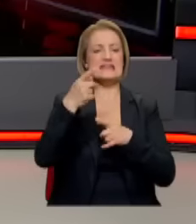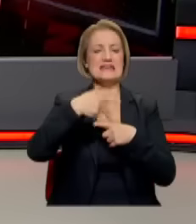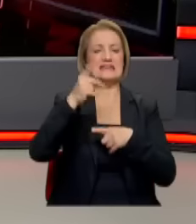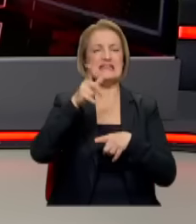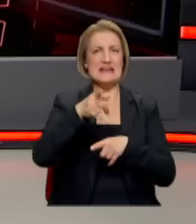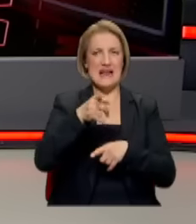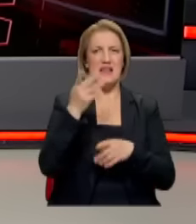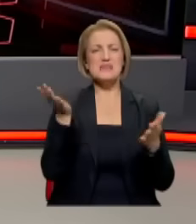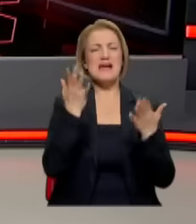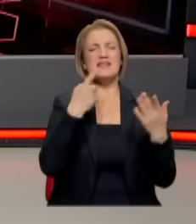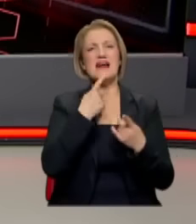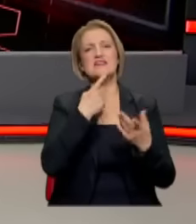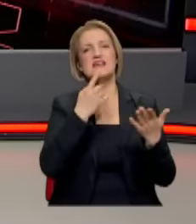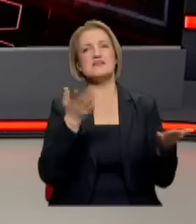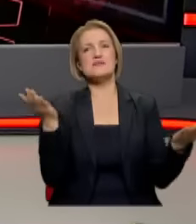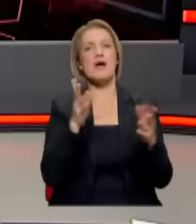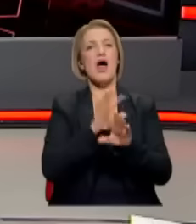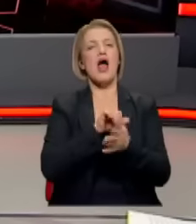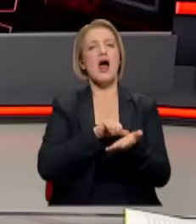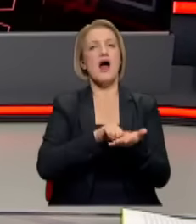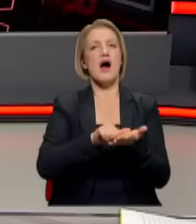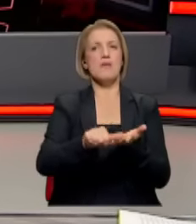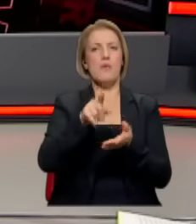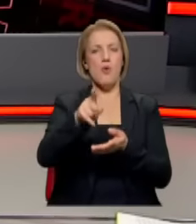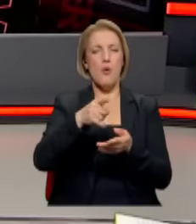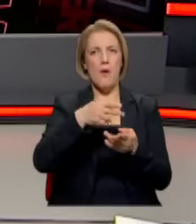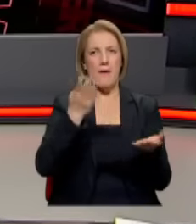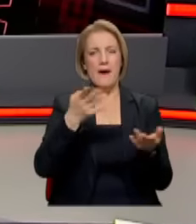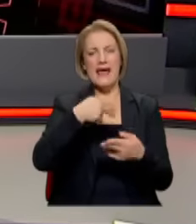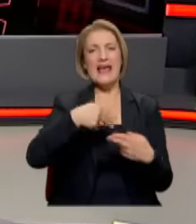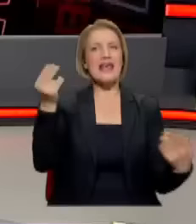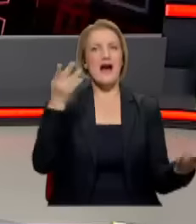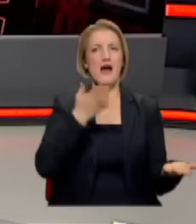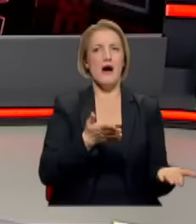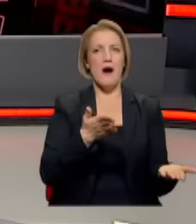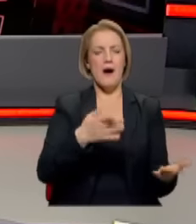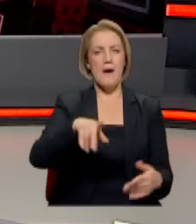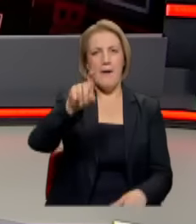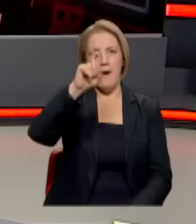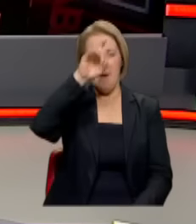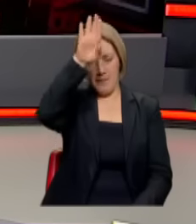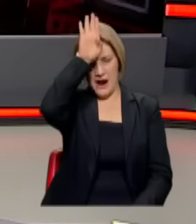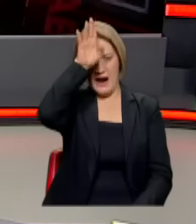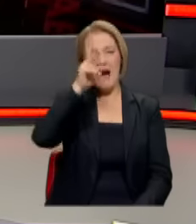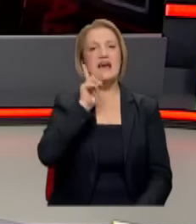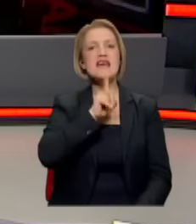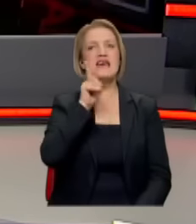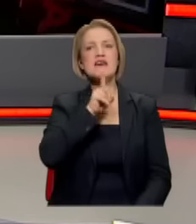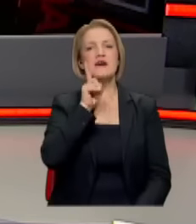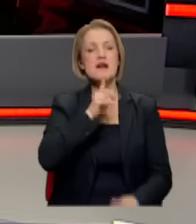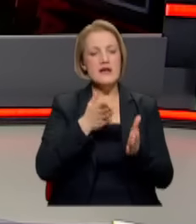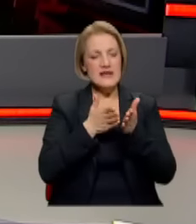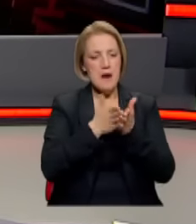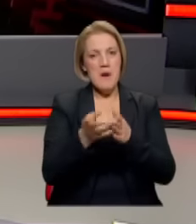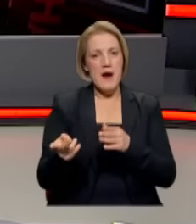Bilmem nelerin ne derse desin tamamında o bütün o senaryo bütün o hikaye padişahın İngiliz gemisine kaçmak kaçmasıyla